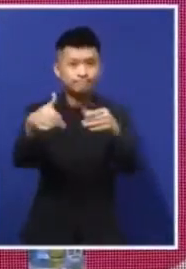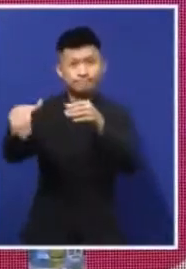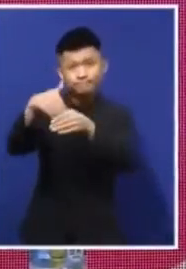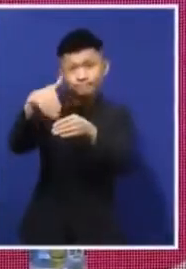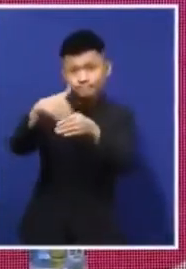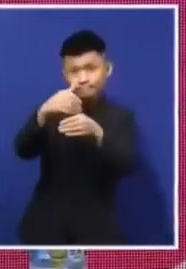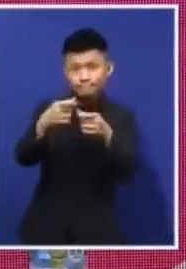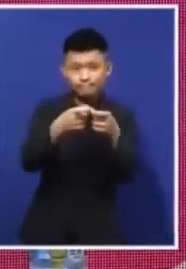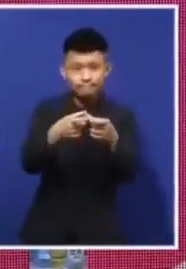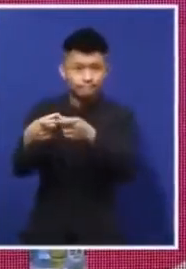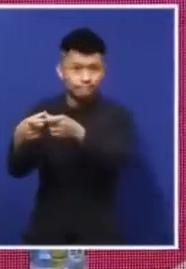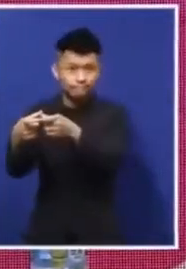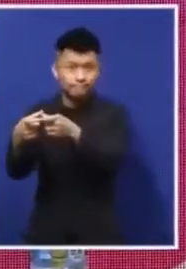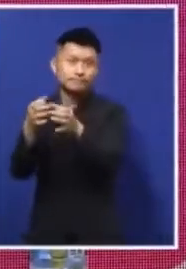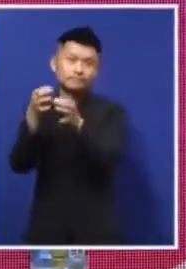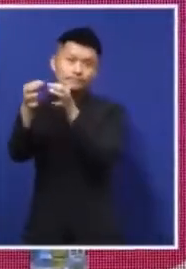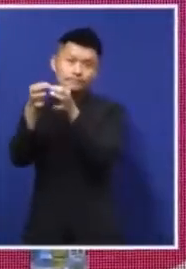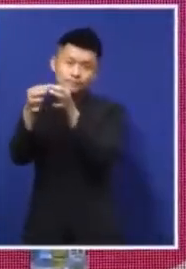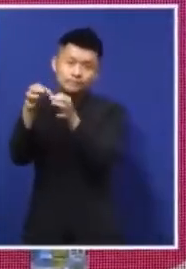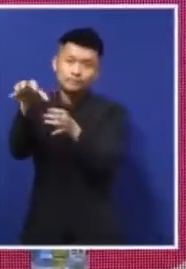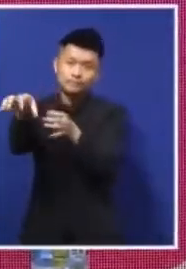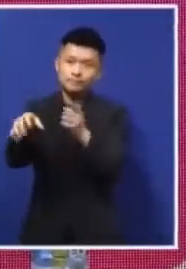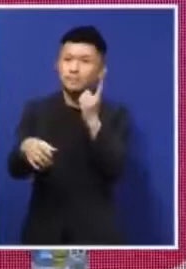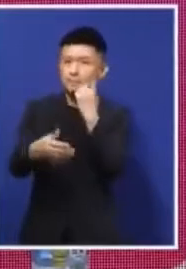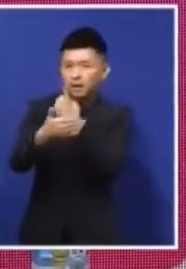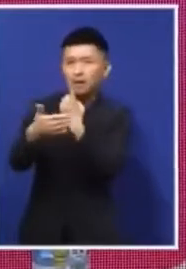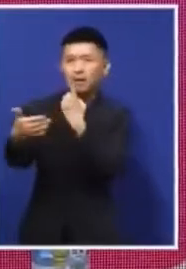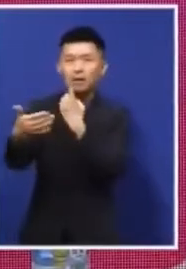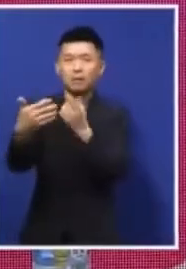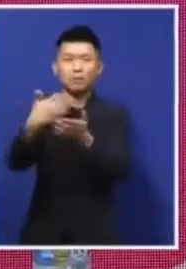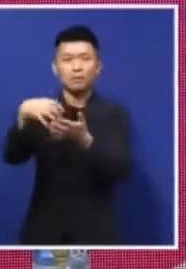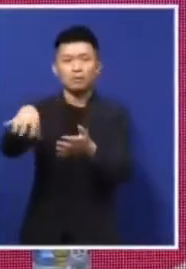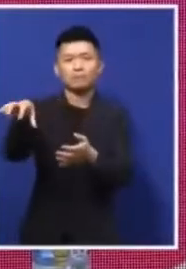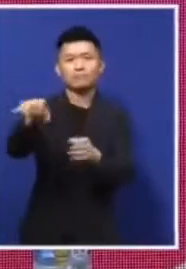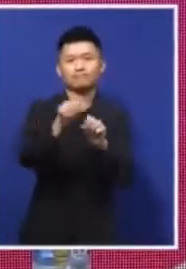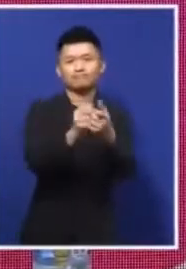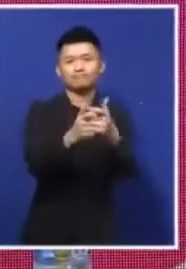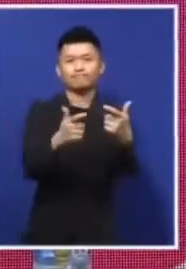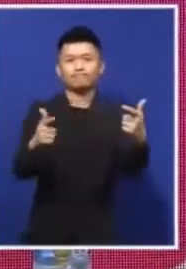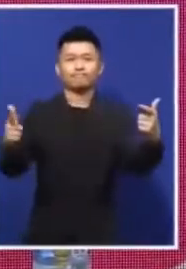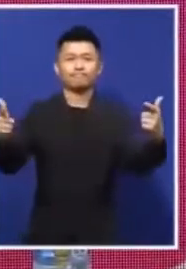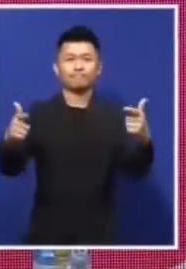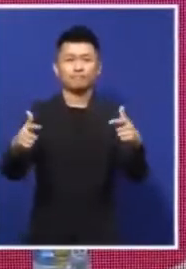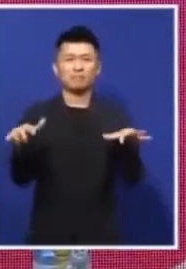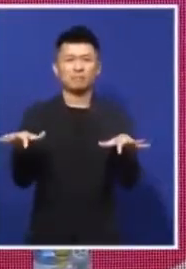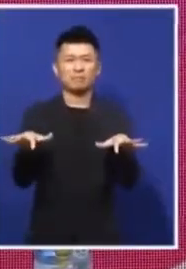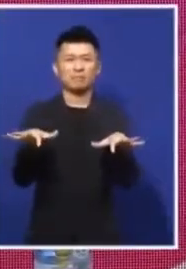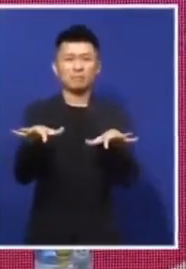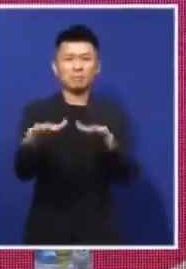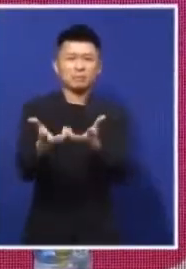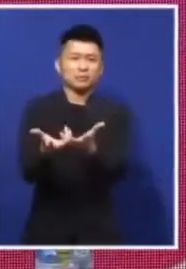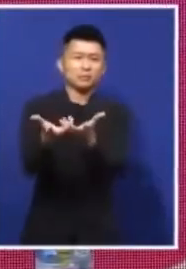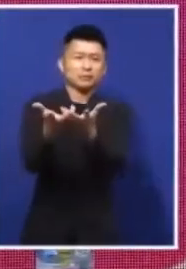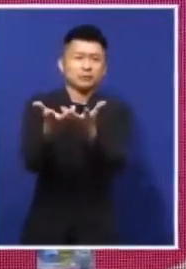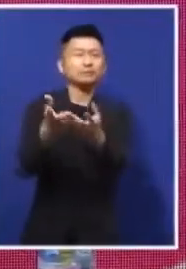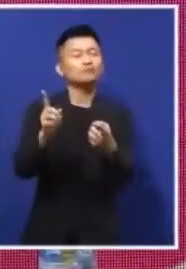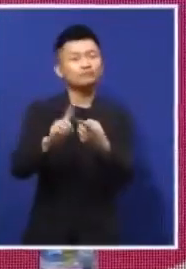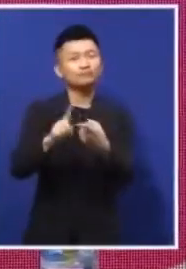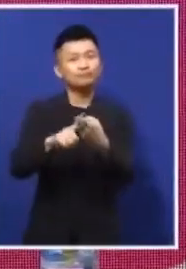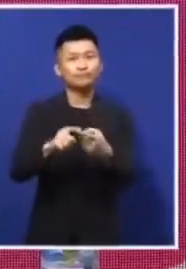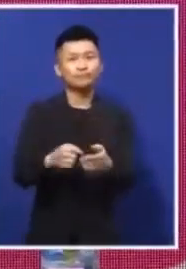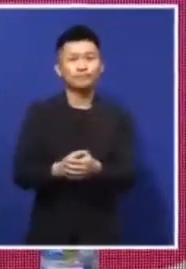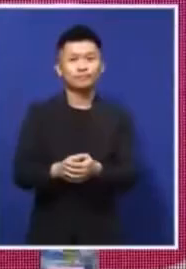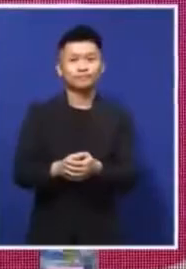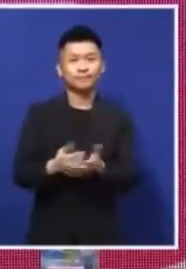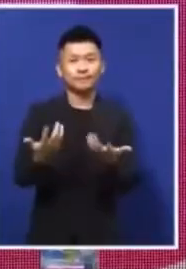或者就是电子或电子票证的网站，它一开始就是流量比较大，确实是这样，就是有限速的